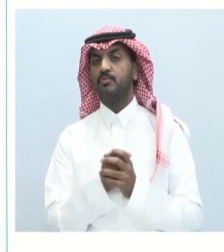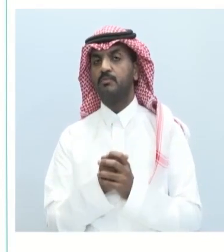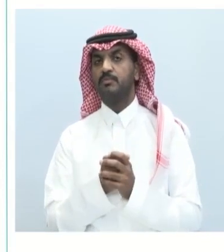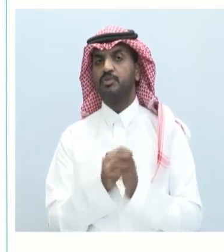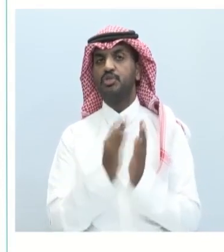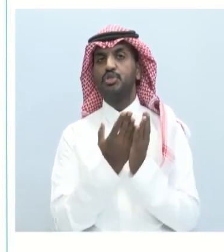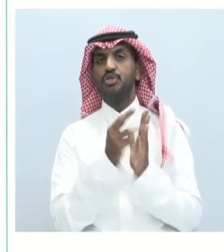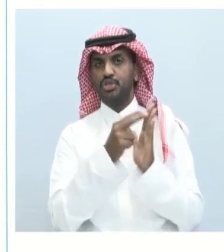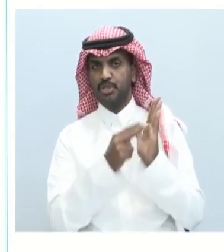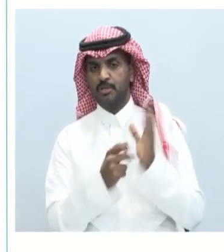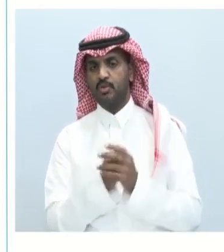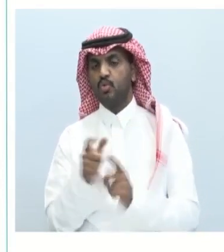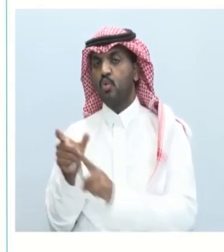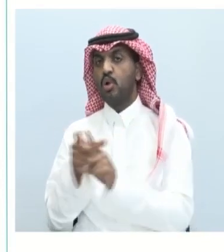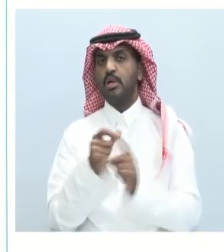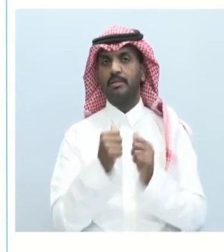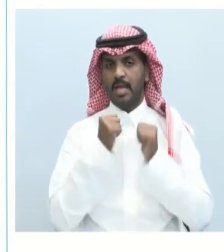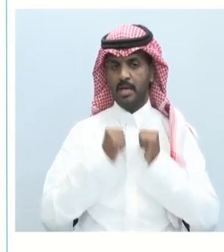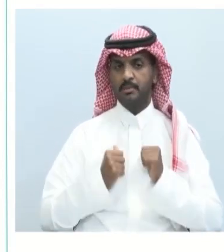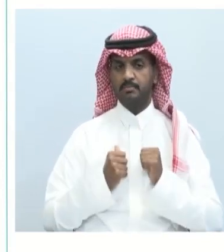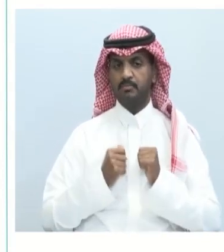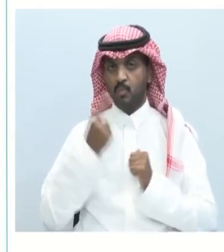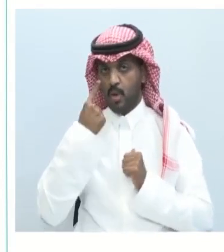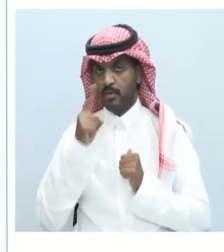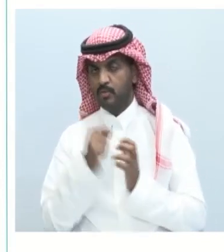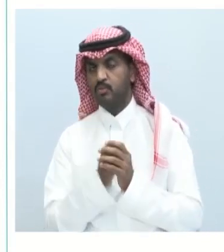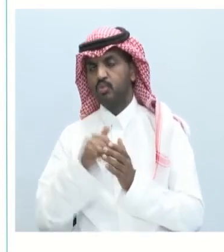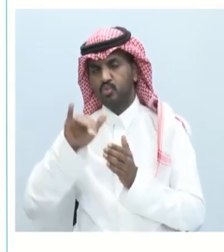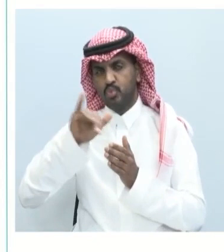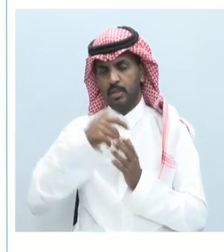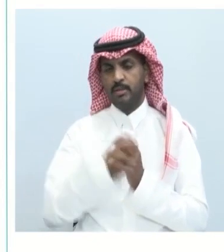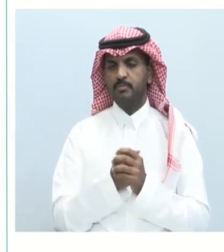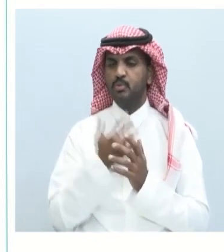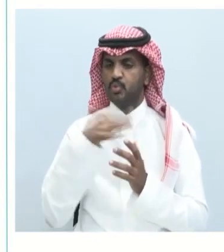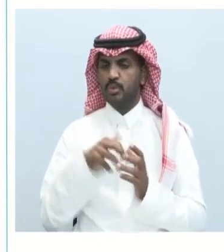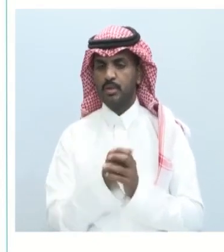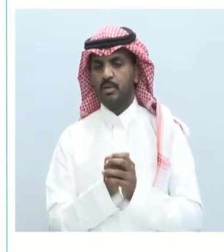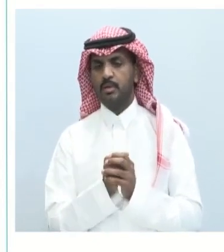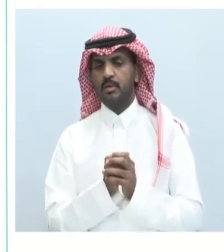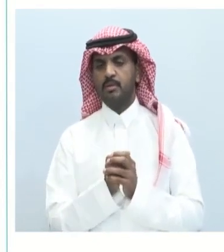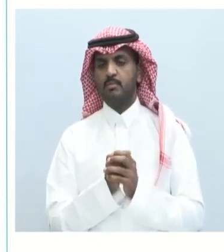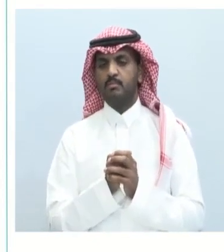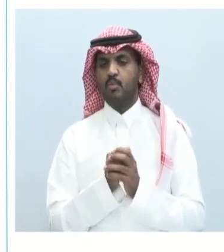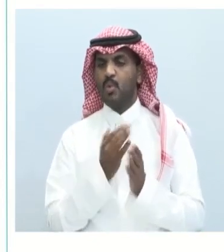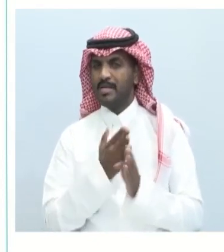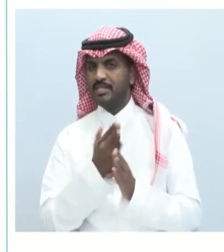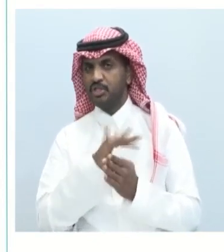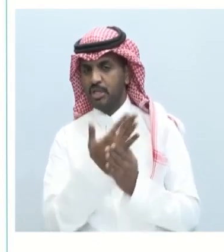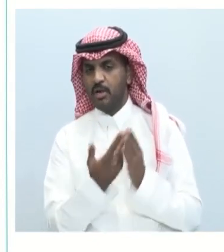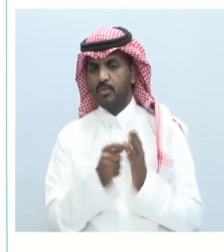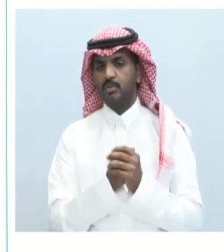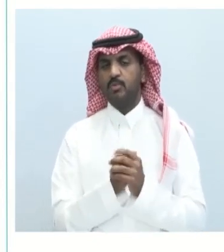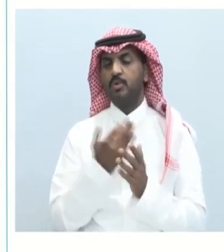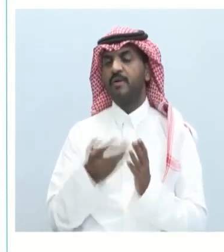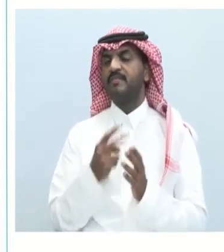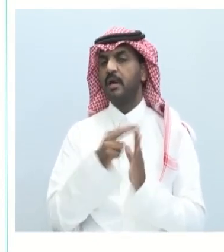يكون سجل كل طالب فريدا ويمكن الرجوع اليه بسهوله بواسطه جداول اخرى في قاعده